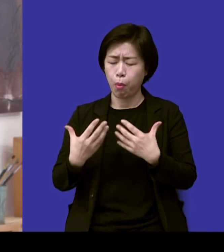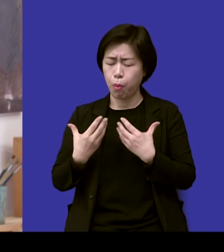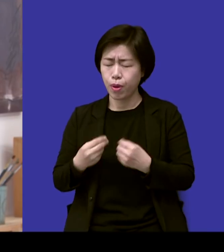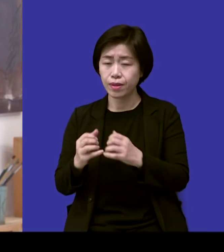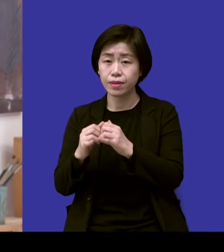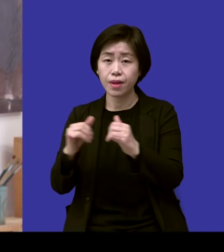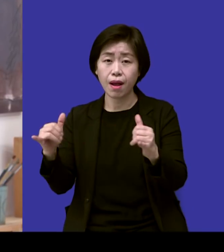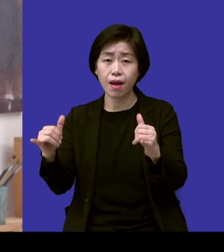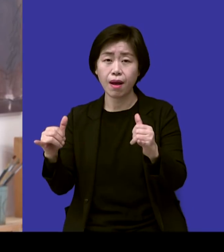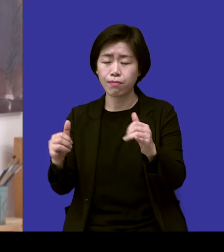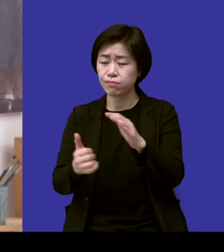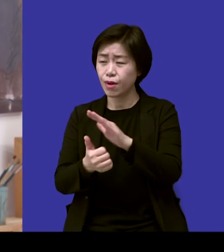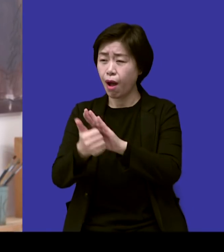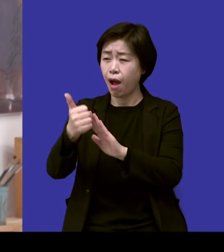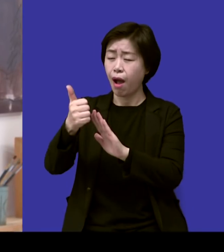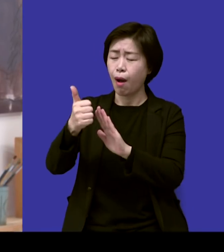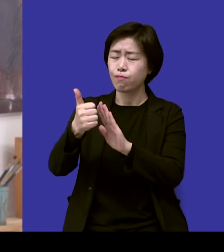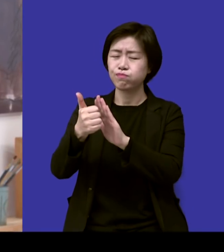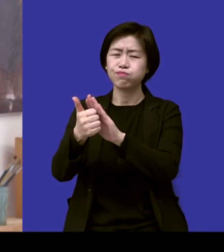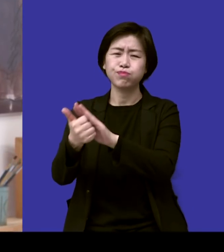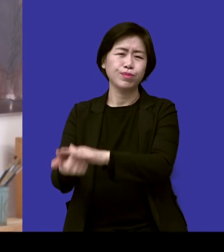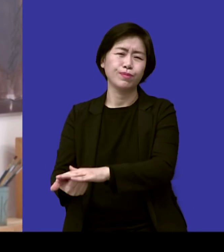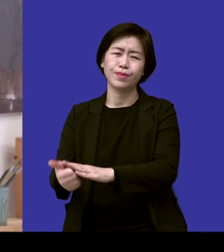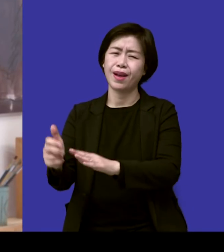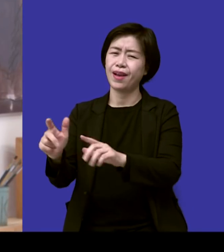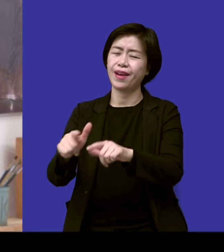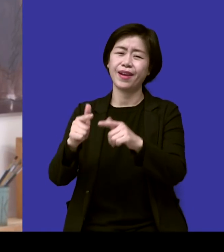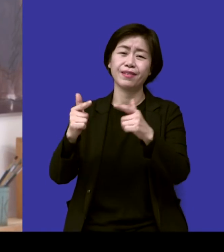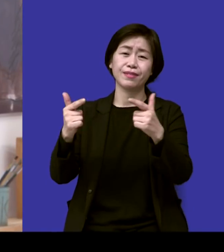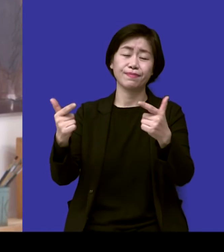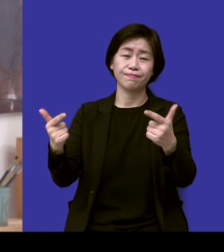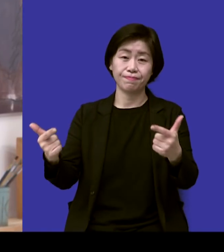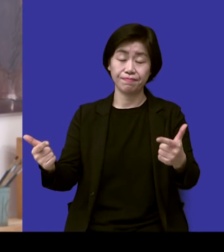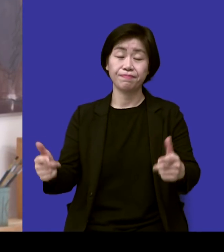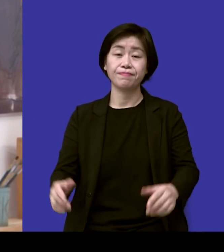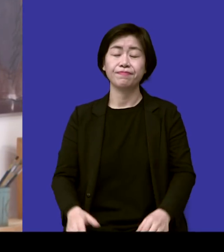꺼져가는 등불 끄지 않는